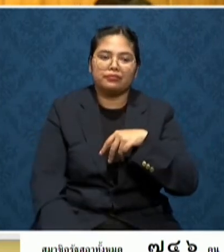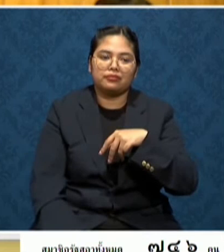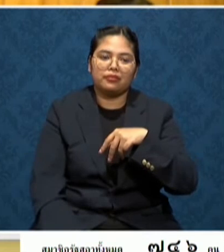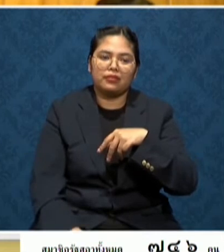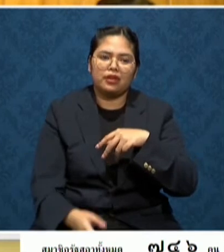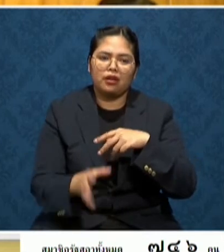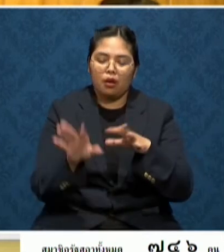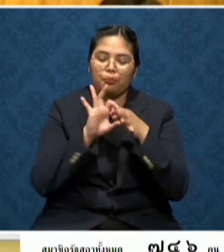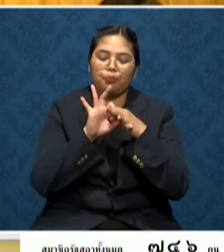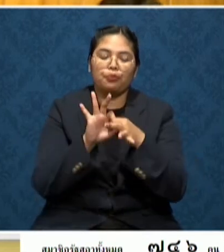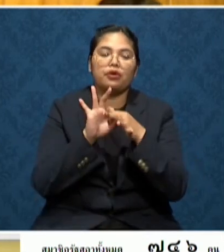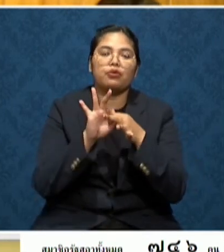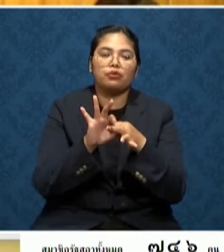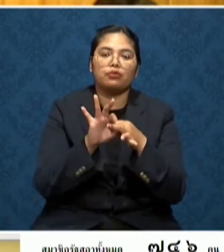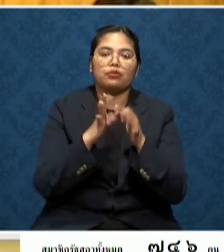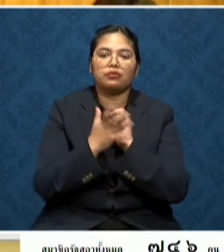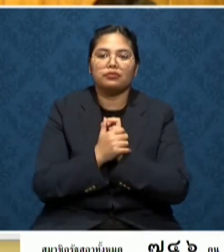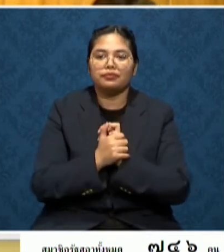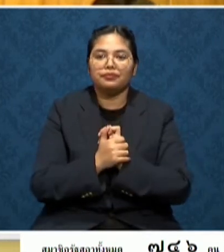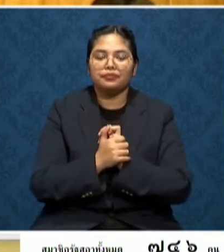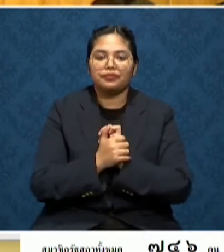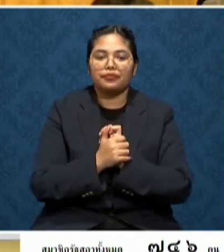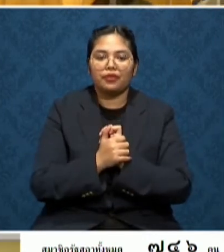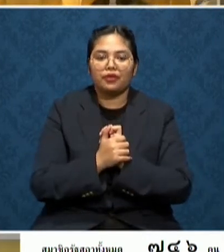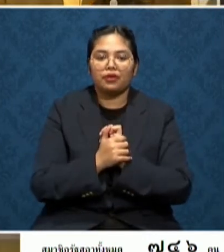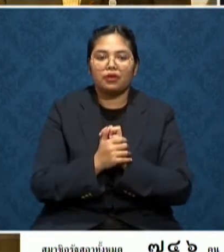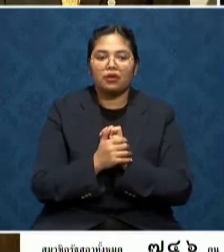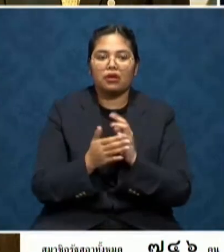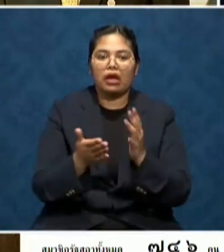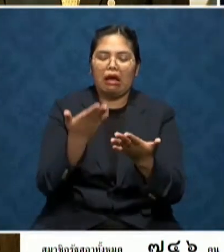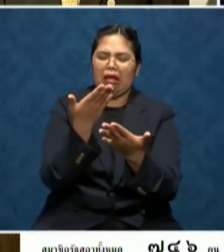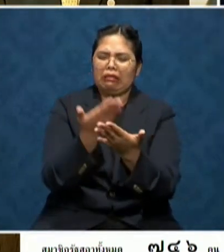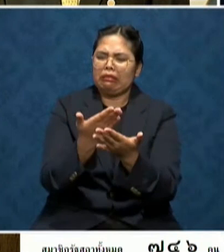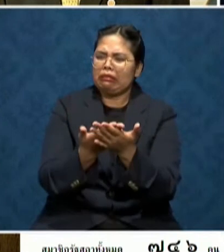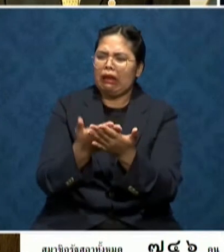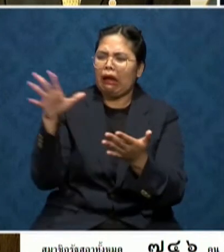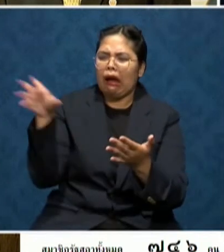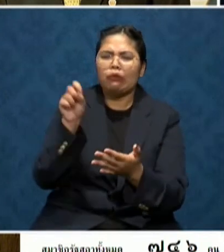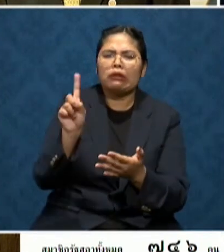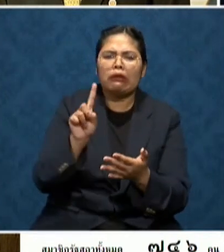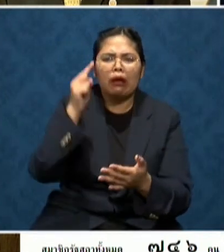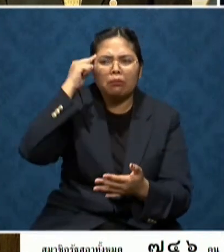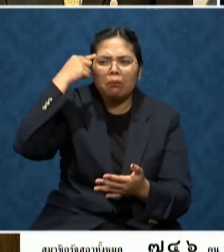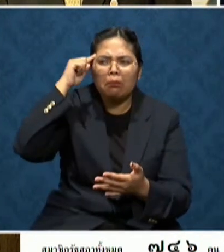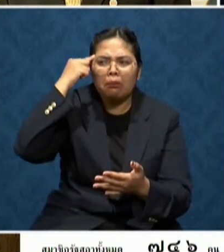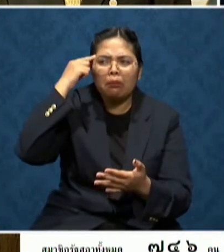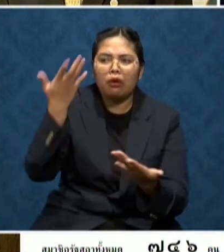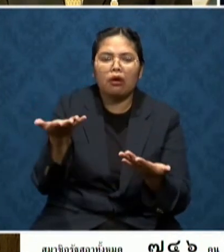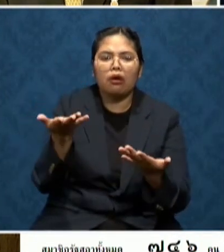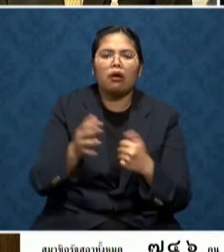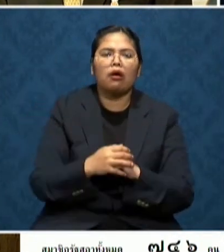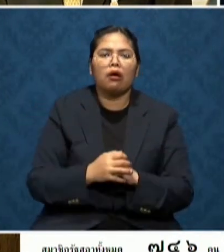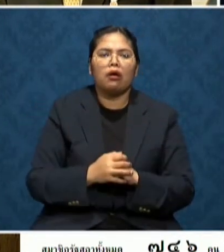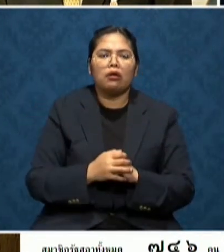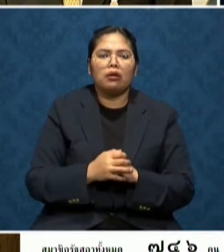ผมเป็นห่วงอยู่นิดนึงครับว่าเมื่อแหล่งที่มาของเงินยังมีปัญหาเนี่ยนะครับมันมีความเป็นไปได้ไหมครับ